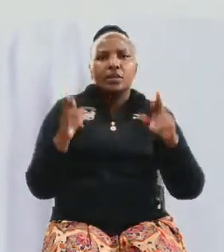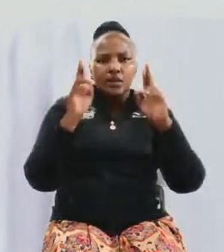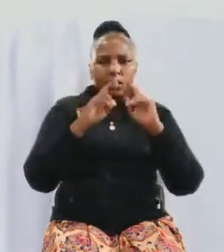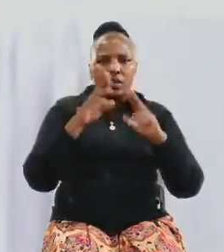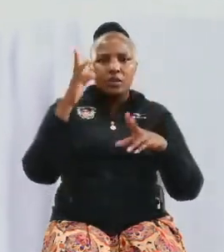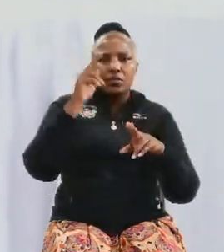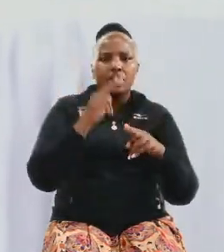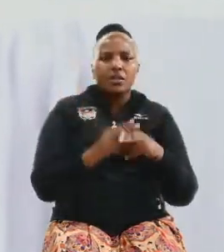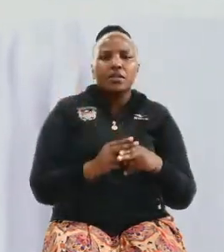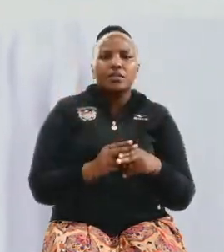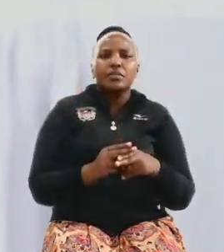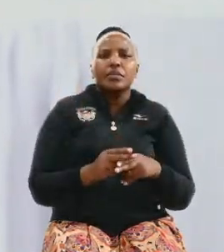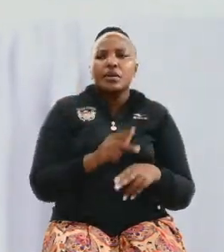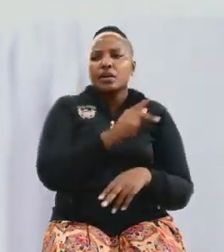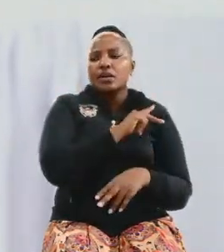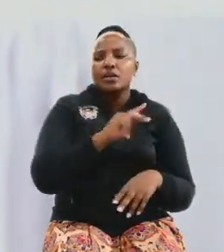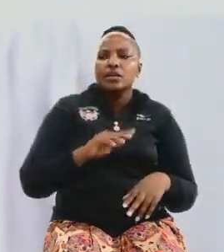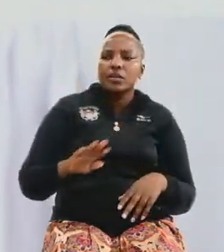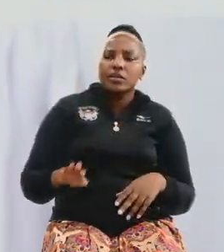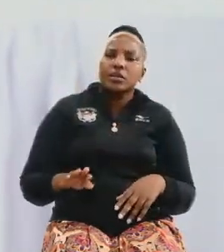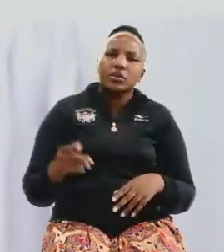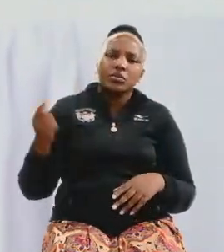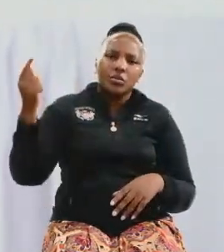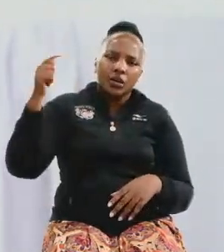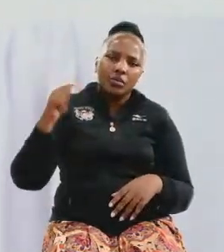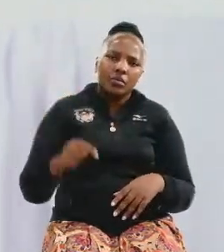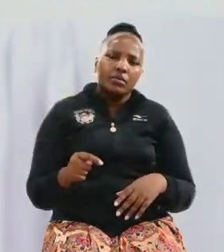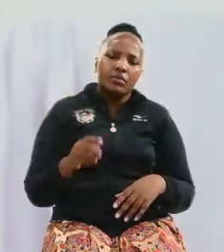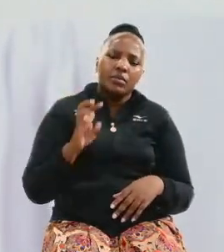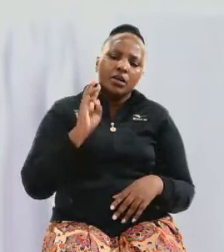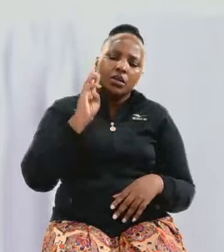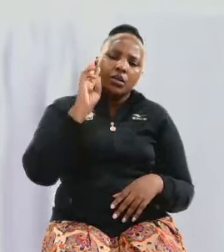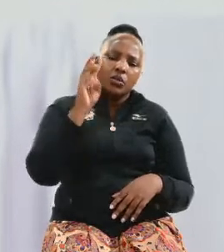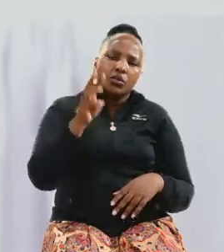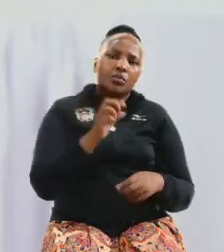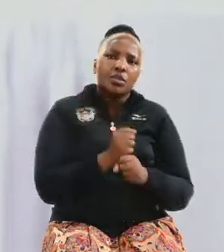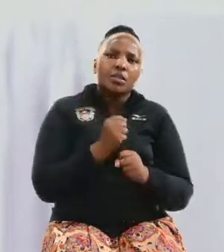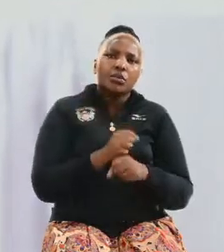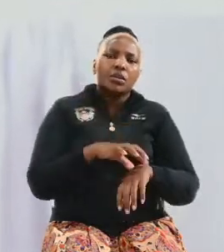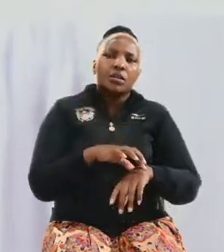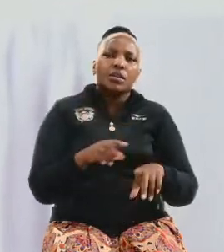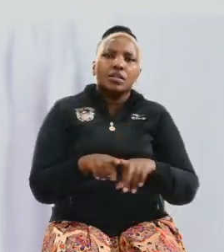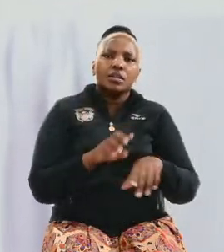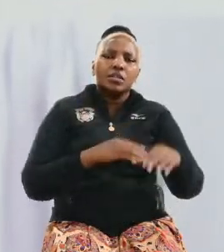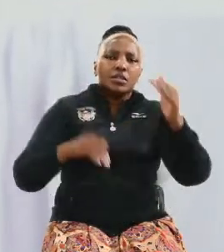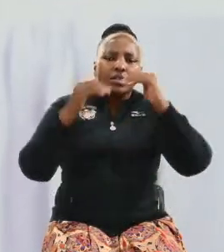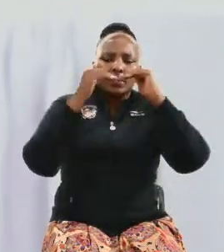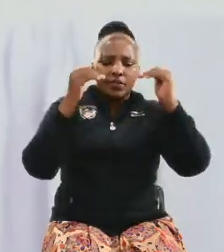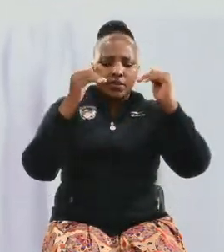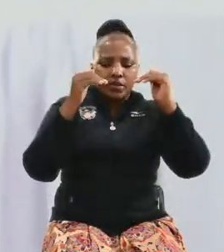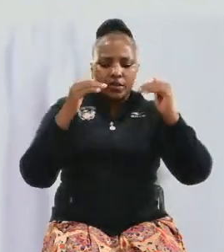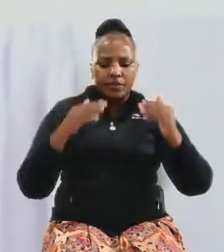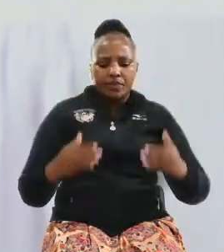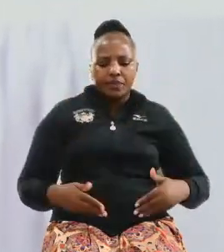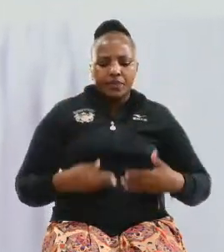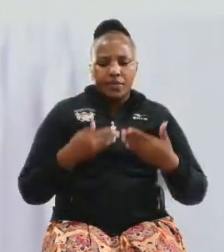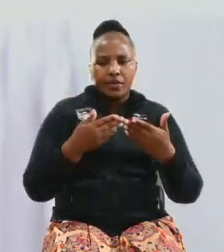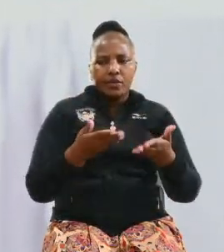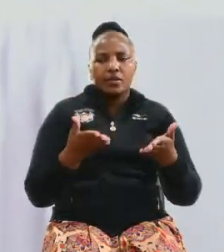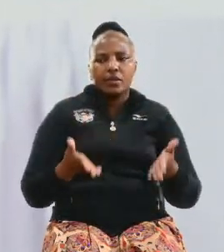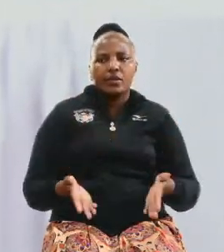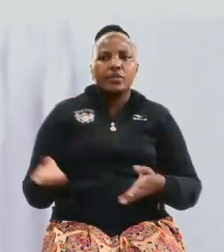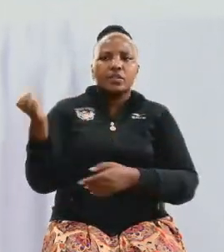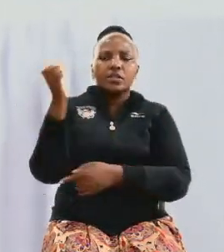Mbinguni, jina lako litukuzwe. Ufalme wako uje. Mapenzi yako yatimizwe hapa duniani kama huko juu